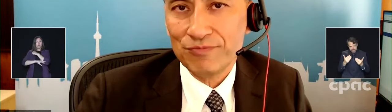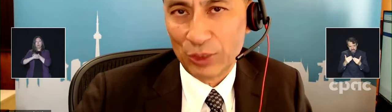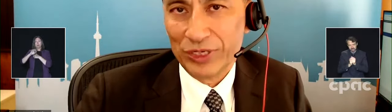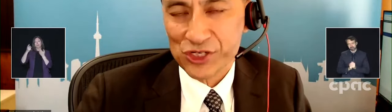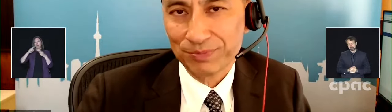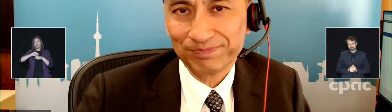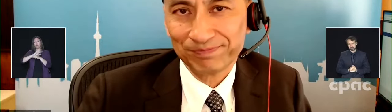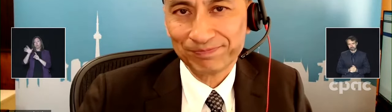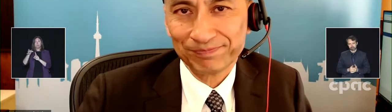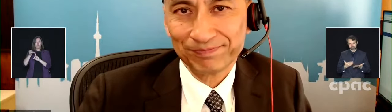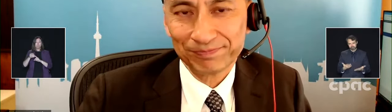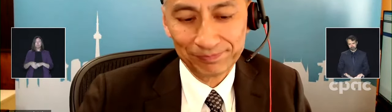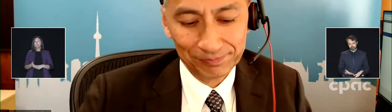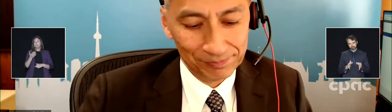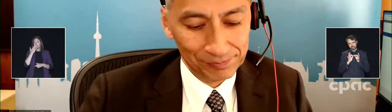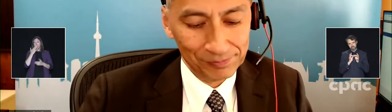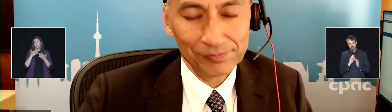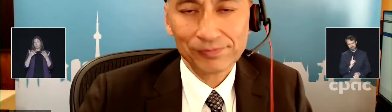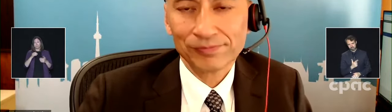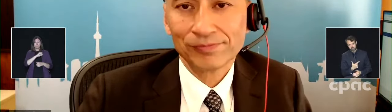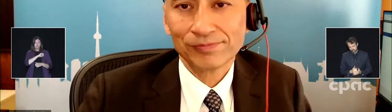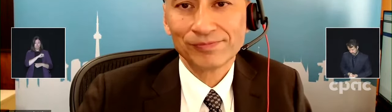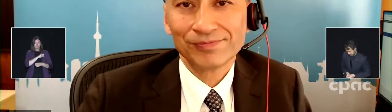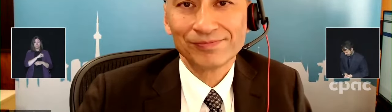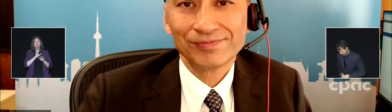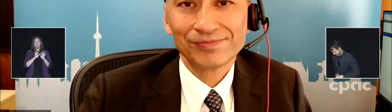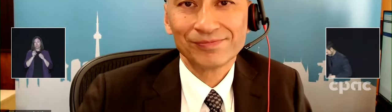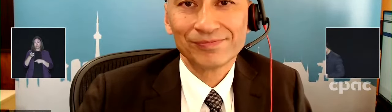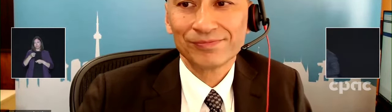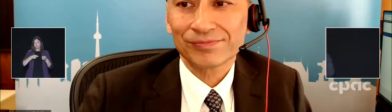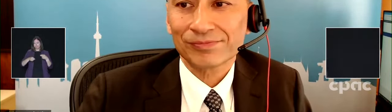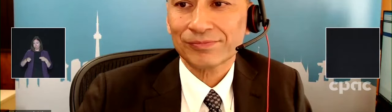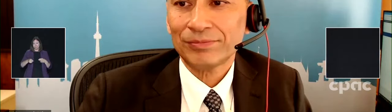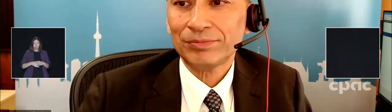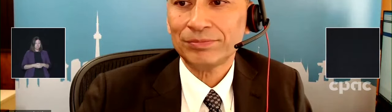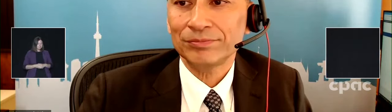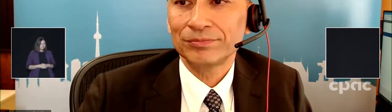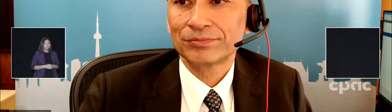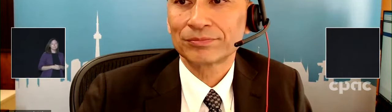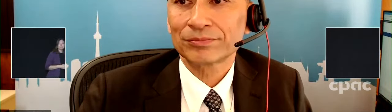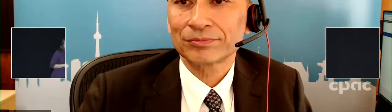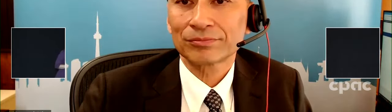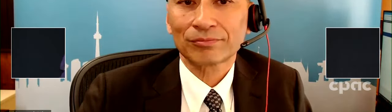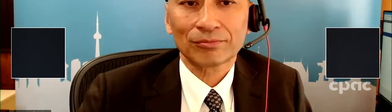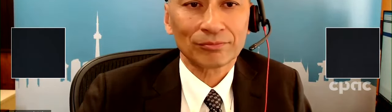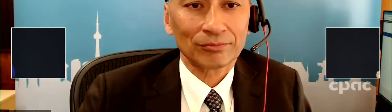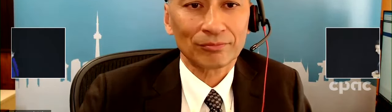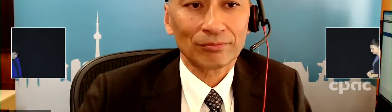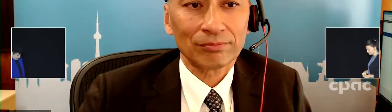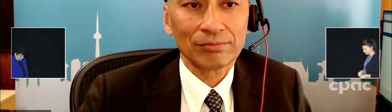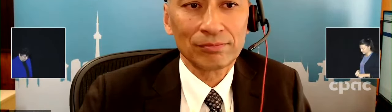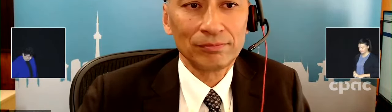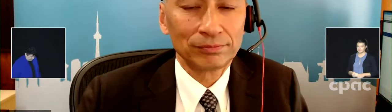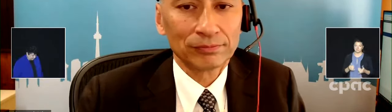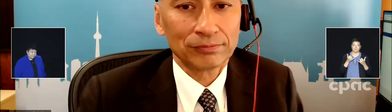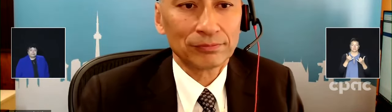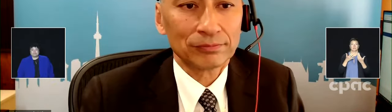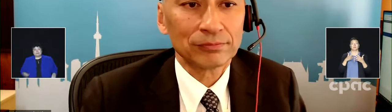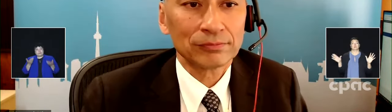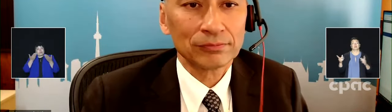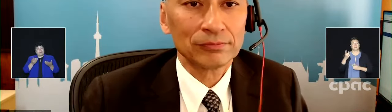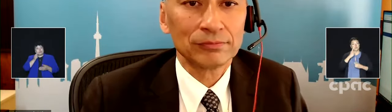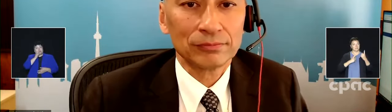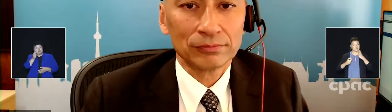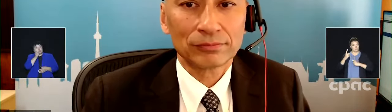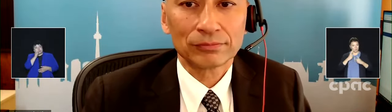Thank you. Miigwetch. Nous allons maintenant passer aux questions. Ce sera une question et une question de suivi. Je vous invite à lever